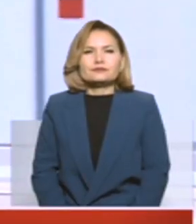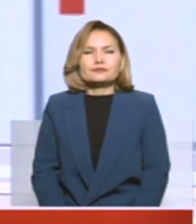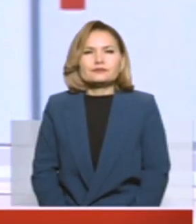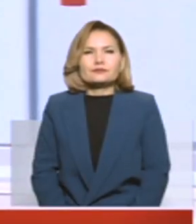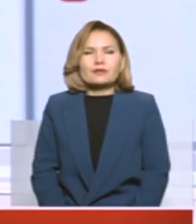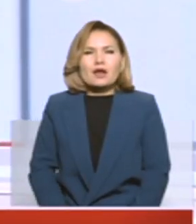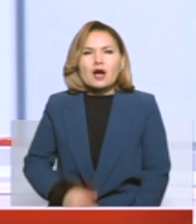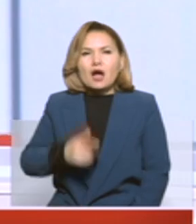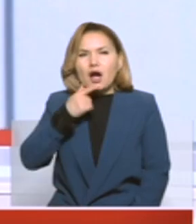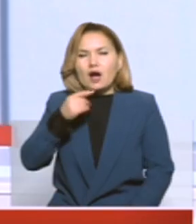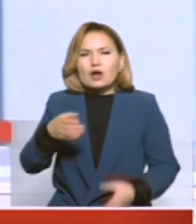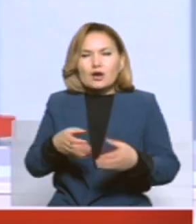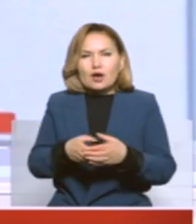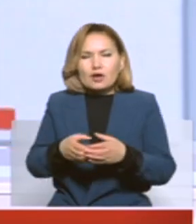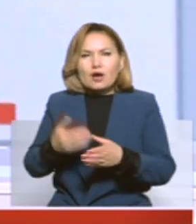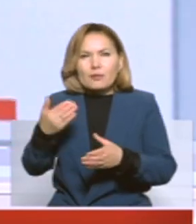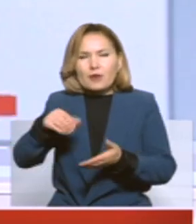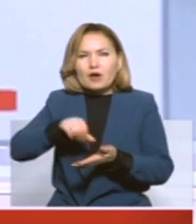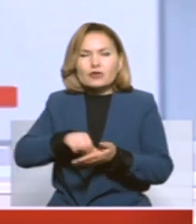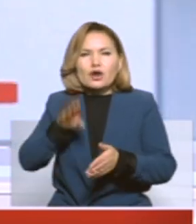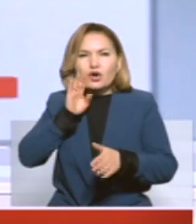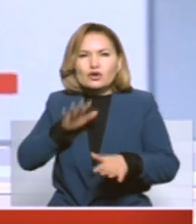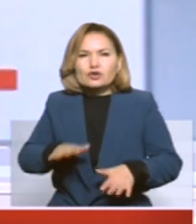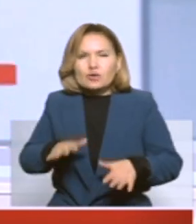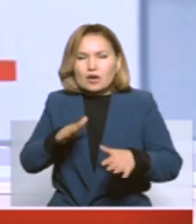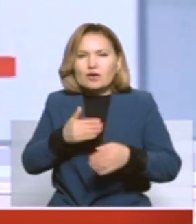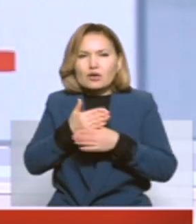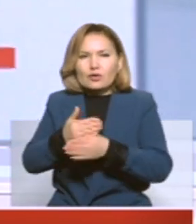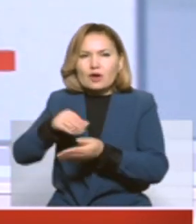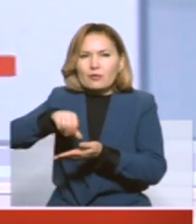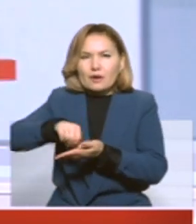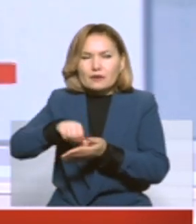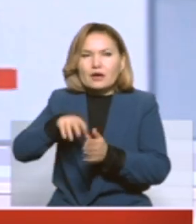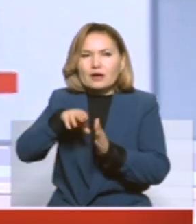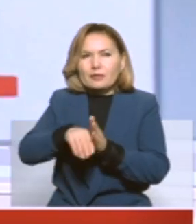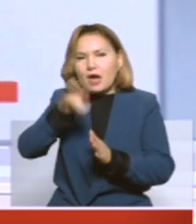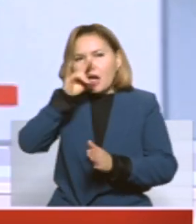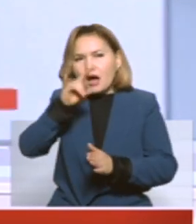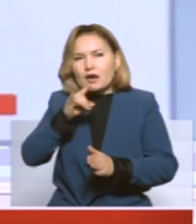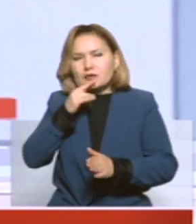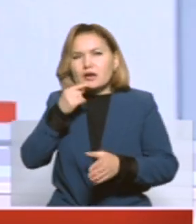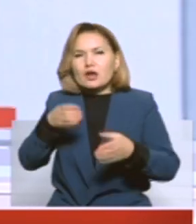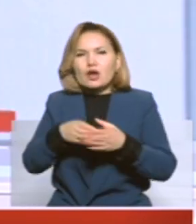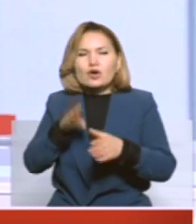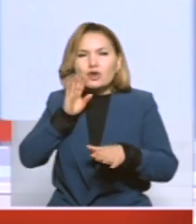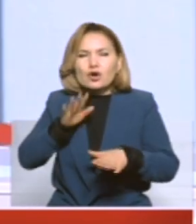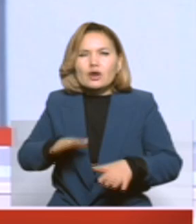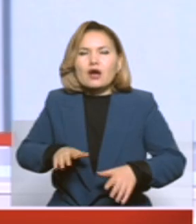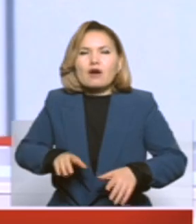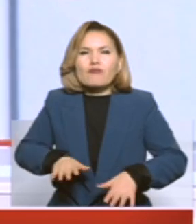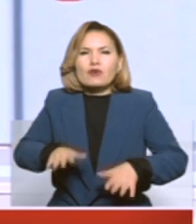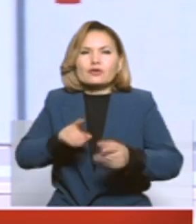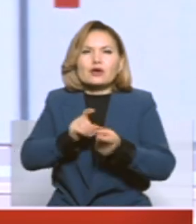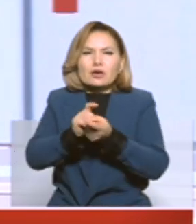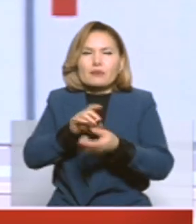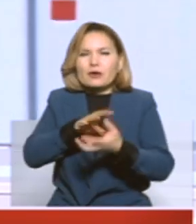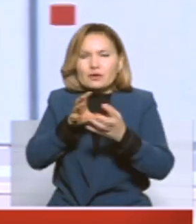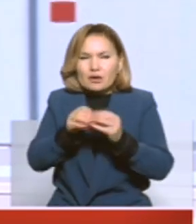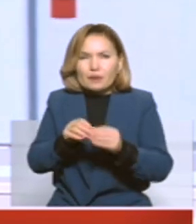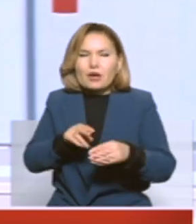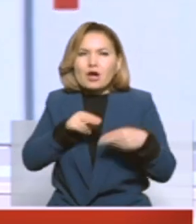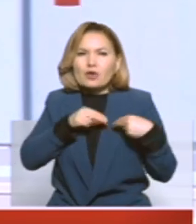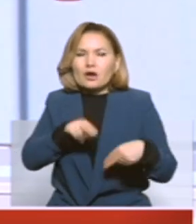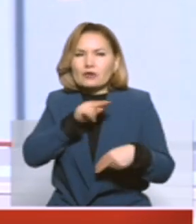Қарулы күштері су тасқынымен күресуге қосымша күш құралдар бөлді. Қазақстан қарулы күштері су тасқынымен күресуге әлі де